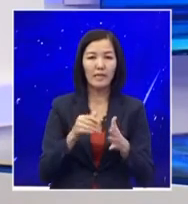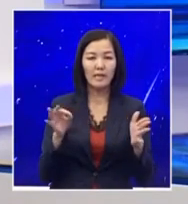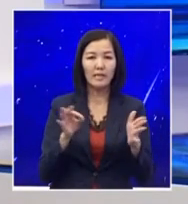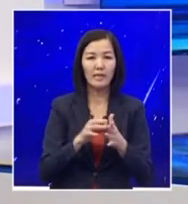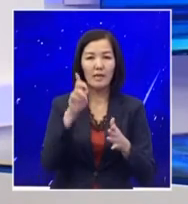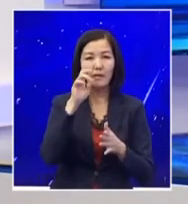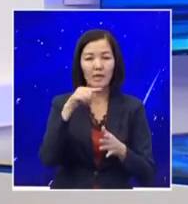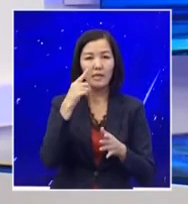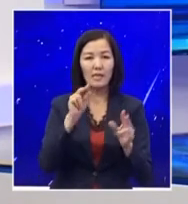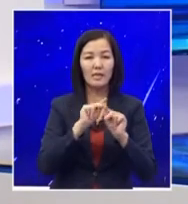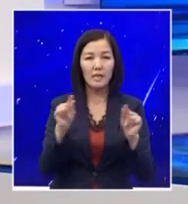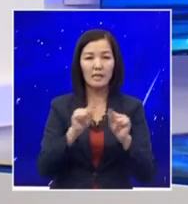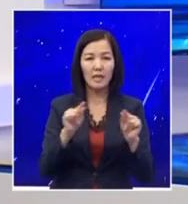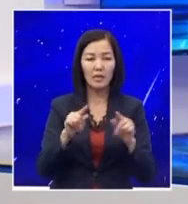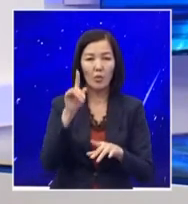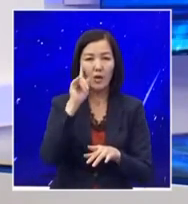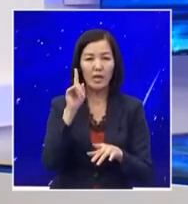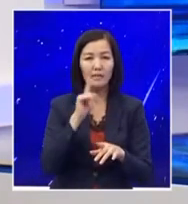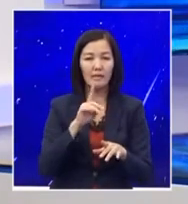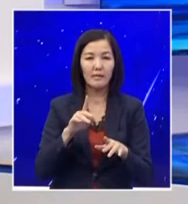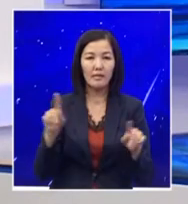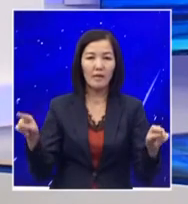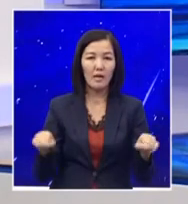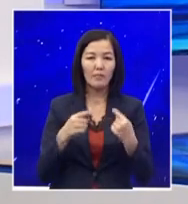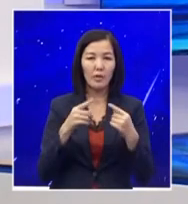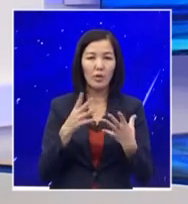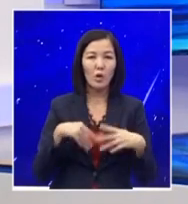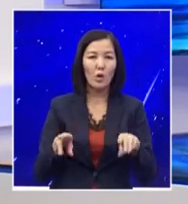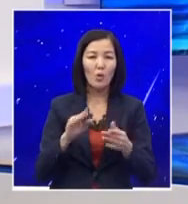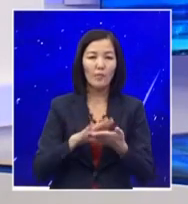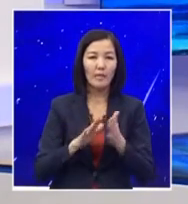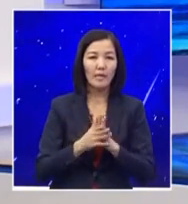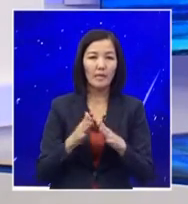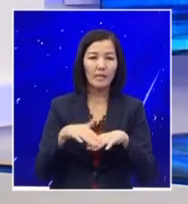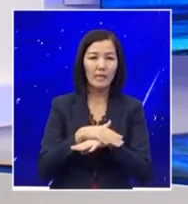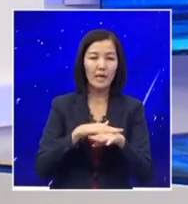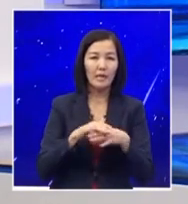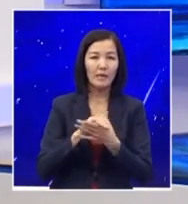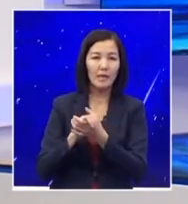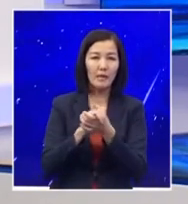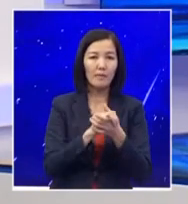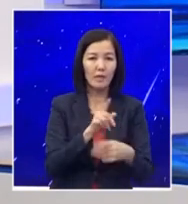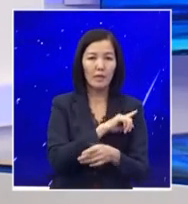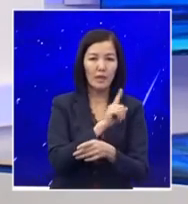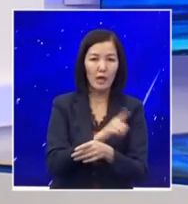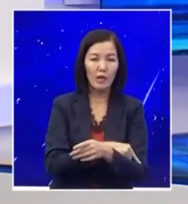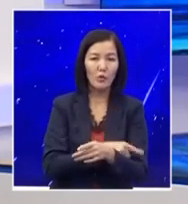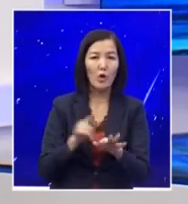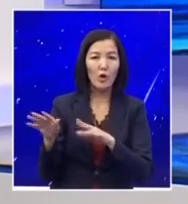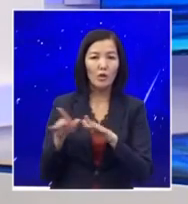тілді насихаттау, қазақстандық бірегейлікті қалыптастыру, қоғамдық келісім мен ел бірлігін нығайту дейді ұйымдастырушылар.